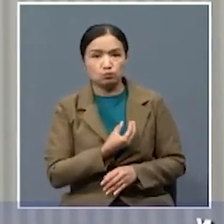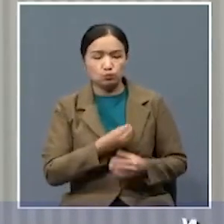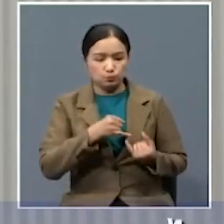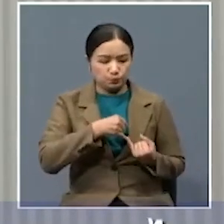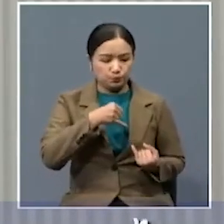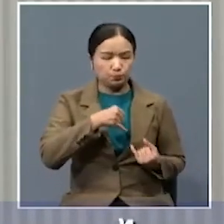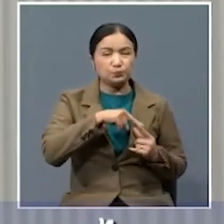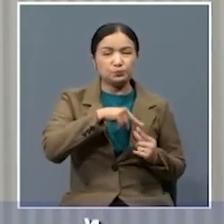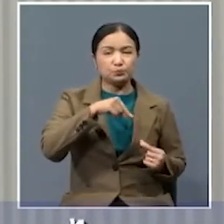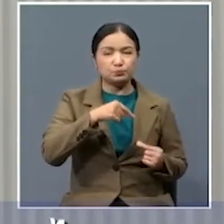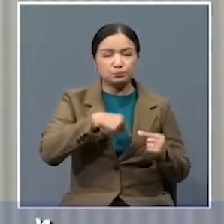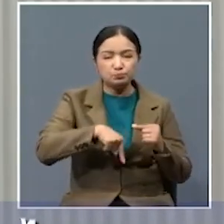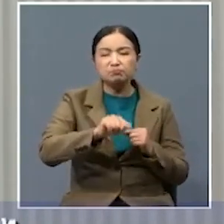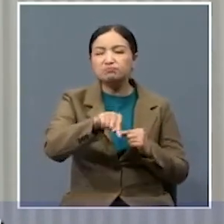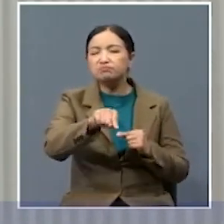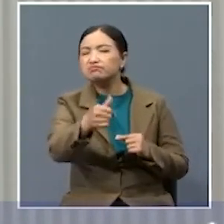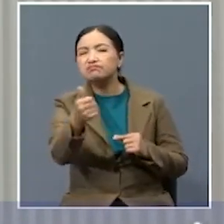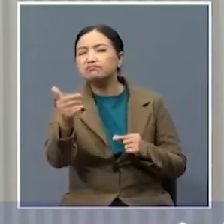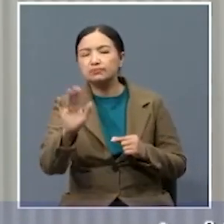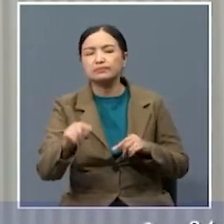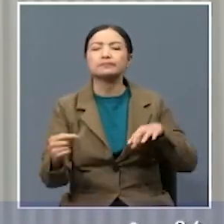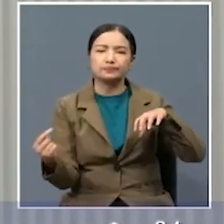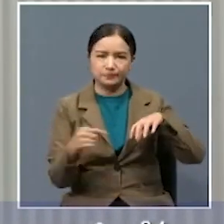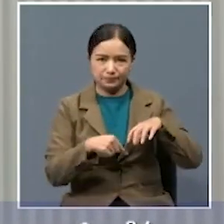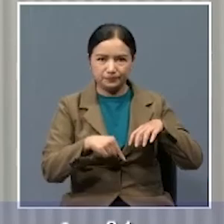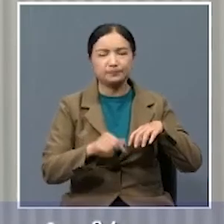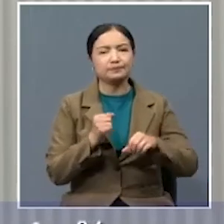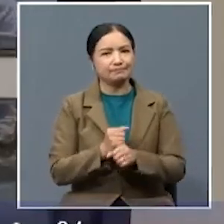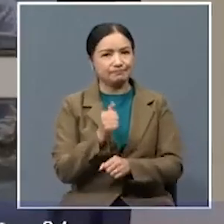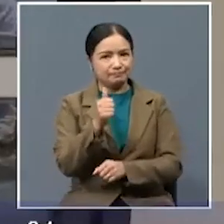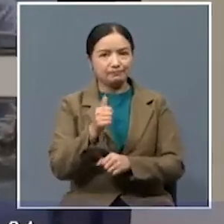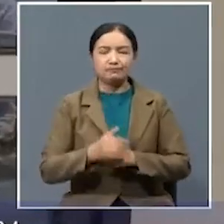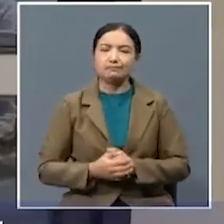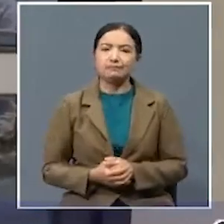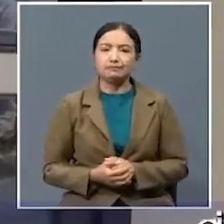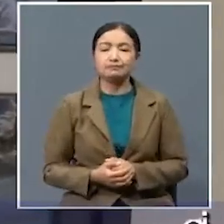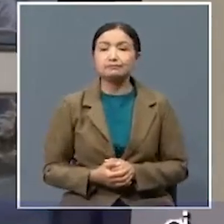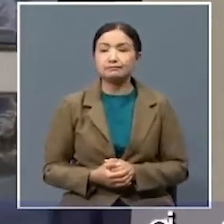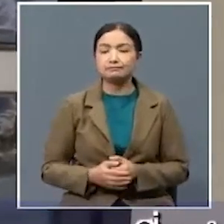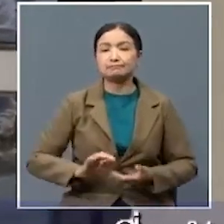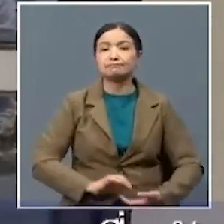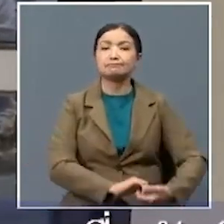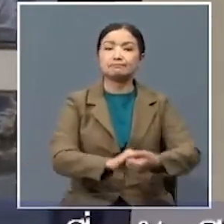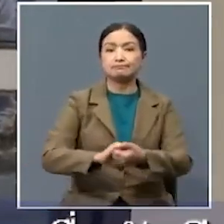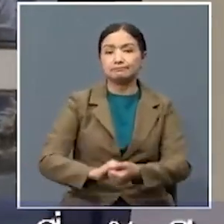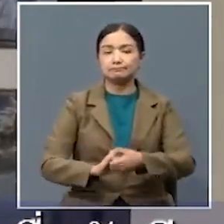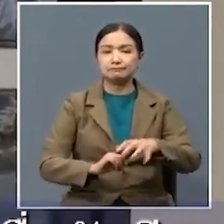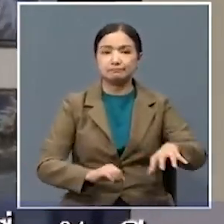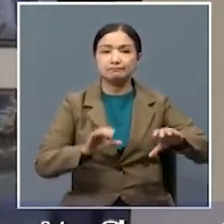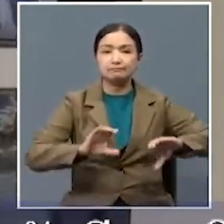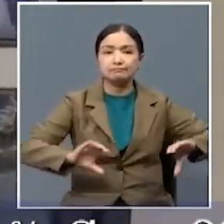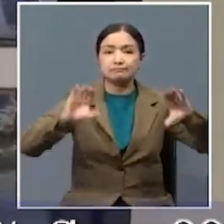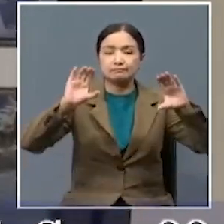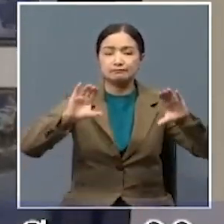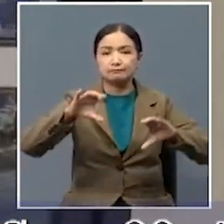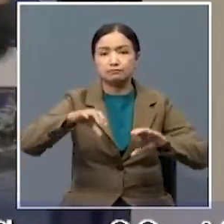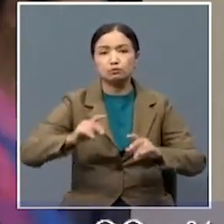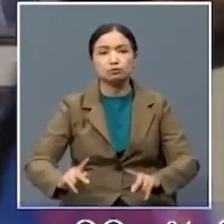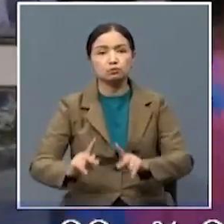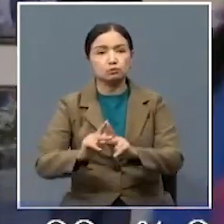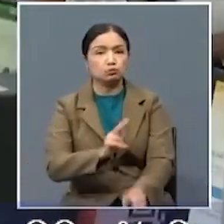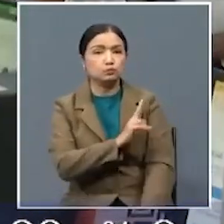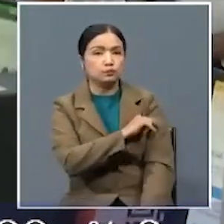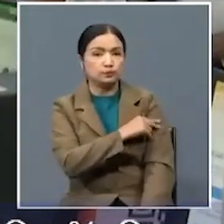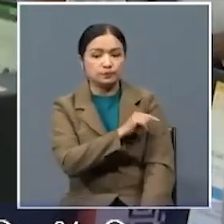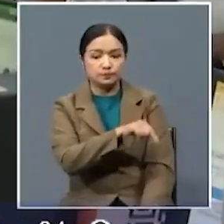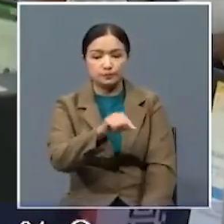สามารถเดินทางไปทำมาตรการที่อื่นได้สามารถทำที่เราได้ครับผม ในความร่วมมือของหน่วยงานภาครัฐรวมไปถึงกระทรวงสาธ